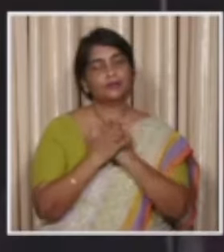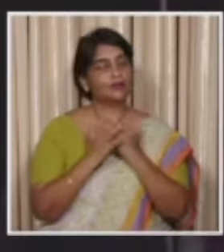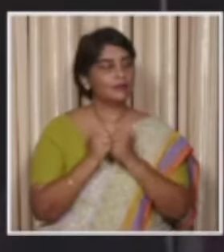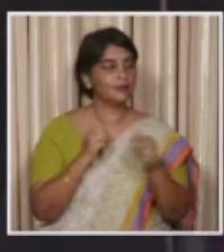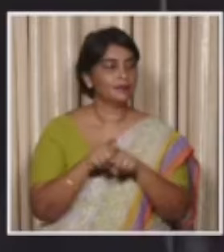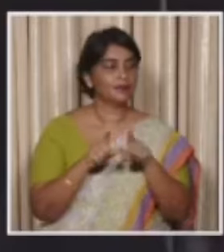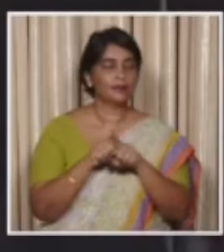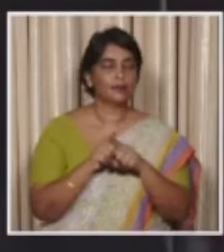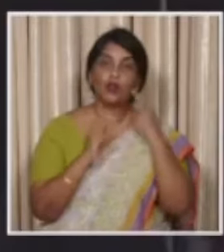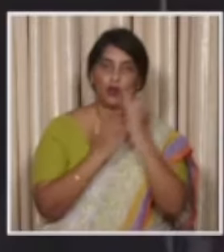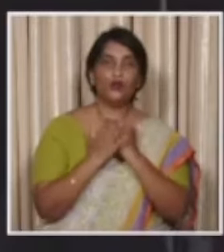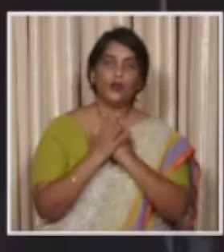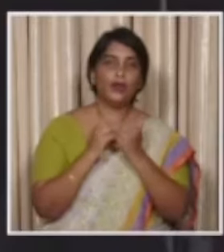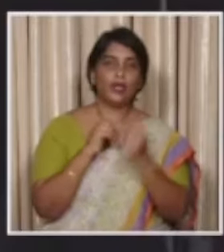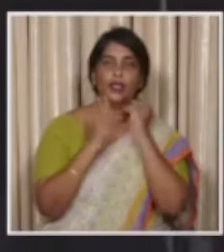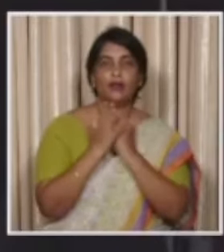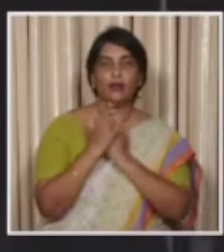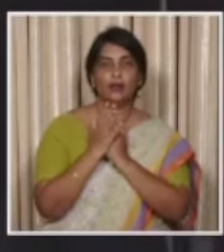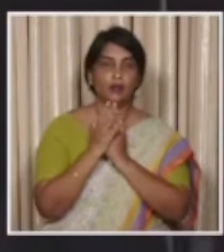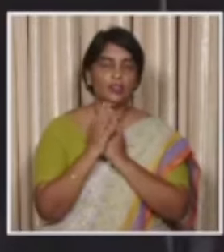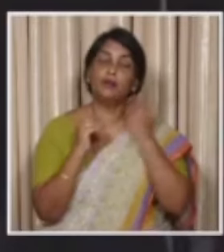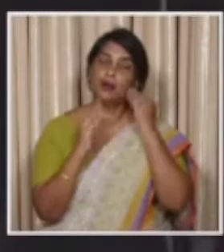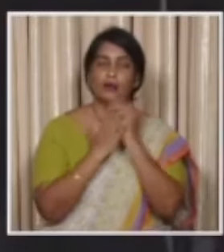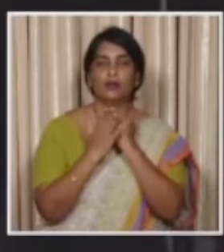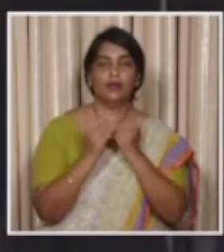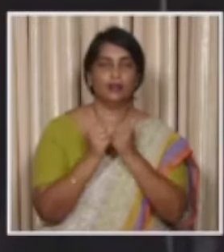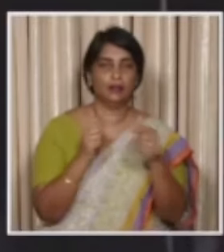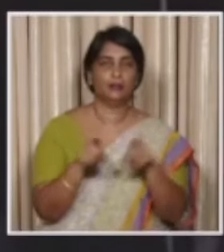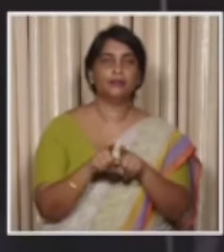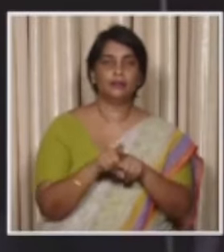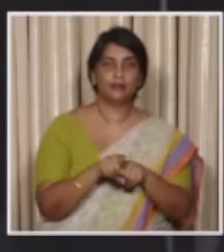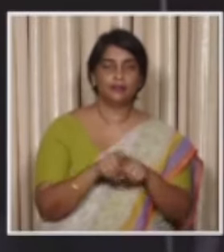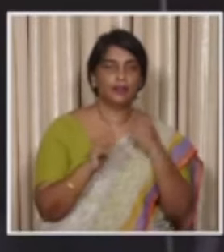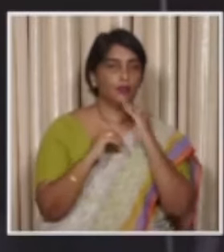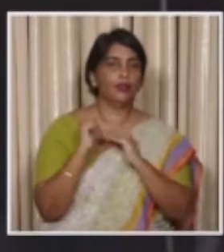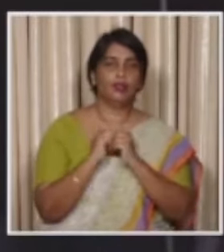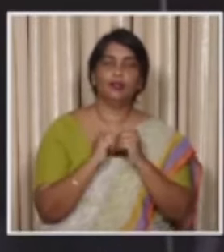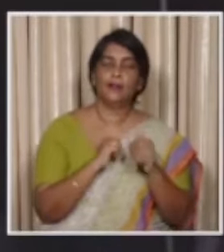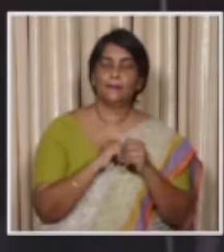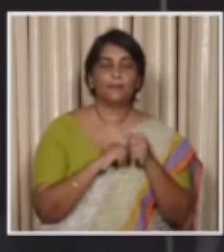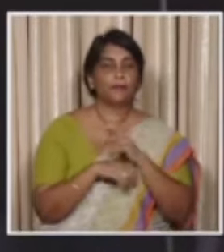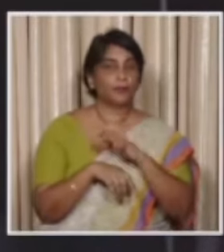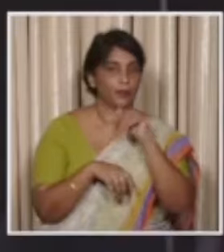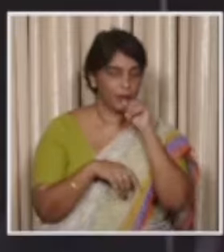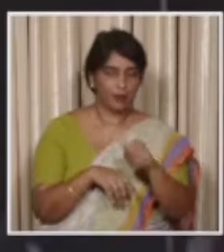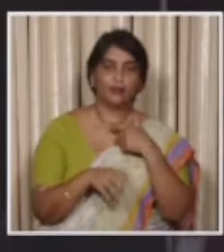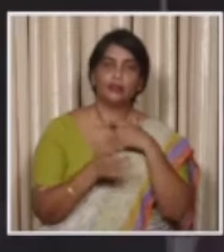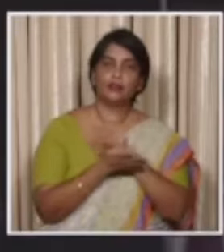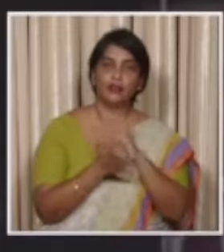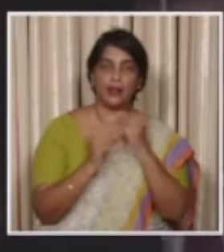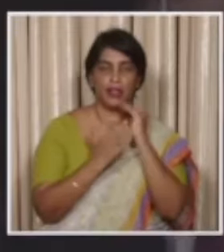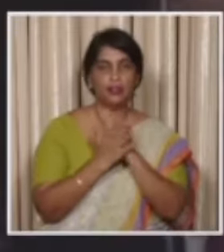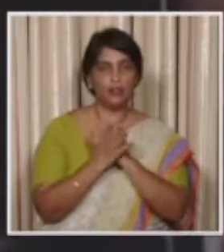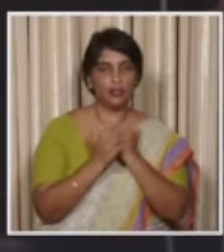ගංවතුර ආපු වෙලාවේ ප්‍රාදේශීය ලේකම් කාර්යාලය තිබිච්ච සාකච්ඡාවට අනාරාධිතව තමයි මම ගියේ. හැබැයි මම සතුට වෙනවා මේ ව්‍යාපෘතිය